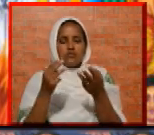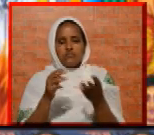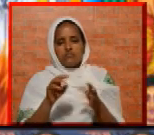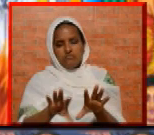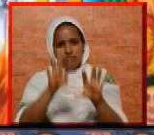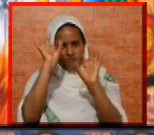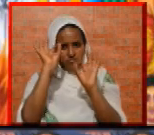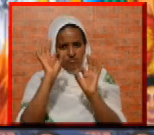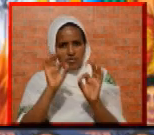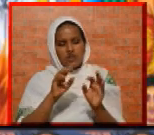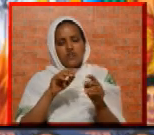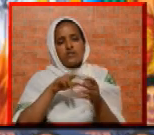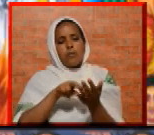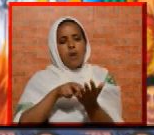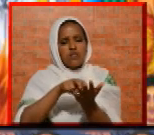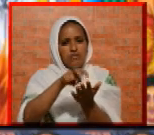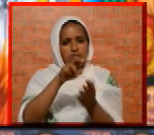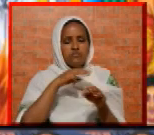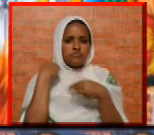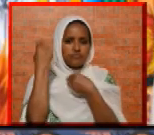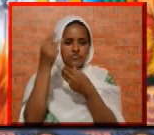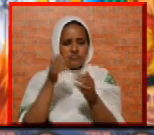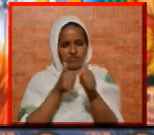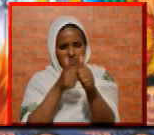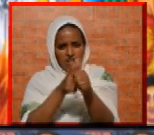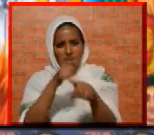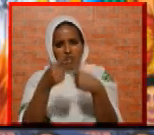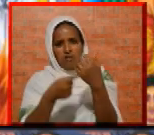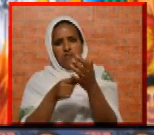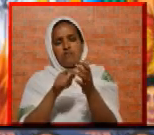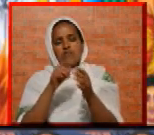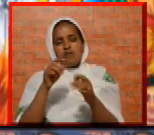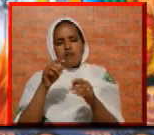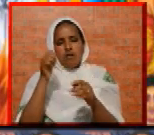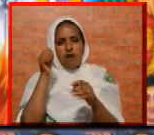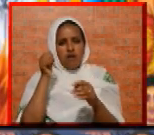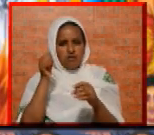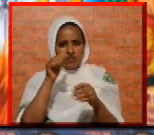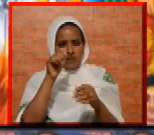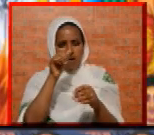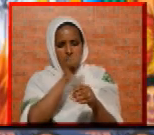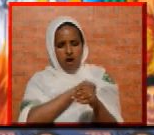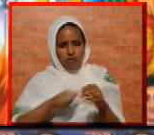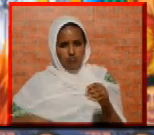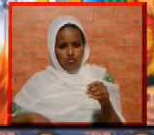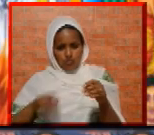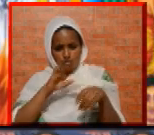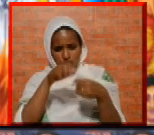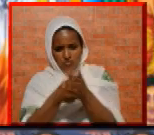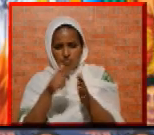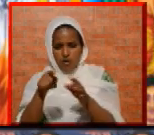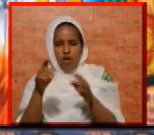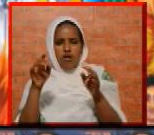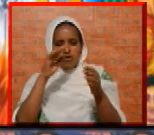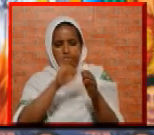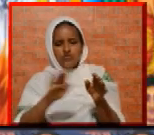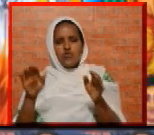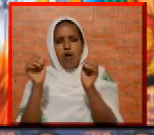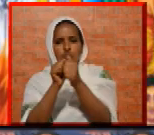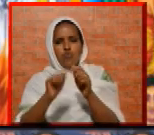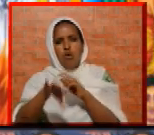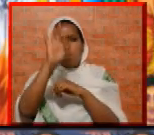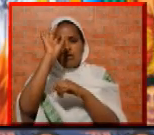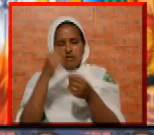ሰማይትነት ተከተላት። ሰማይትነት ተከትሏት ሄደ። ያ ያሳድዳት የነበረ አረማዊ ንጉሥ ለእስክንድሮስ ከልጇ ጋር